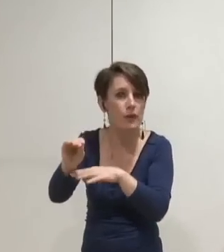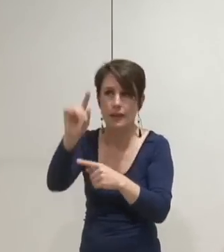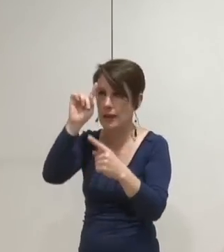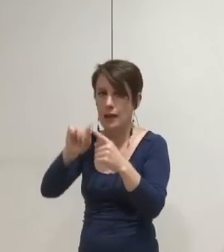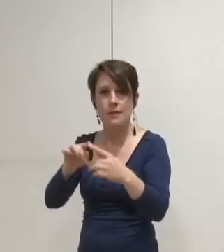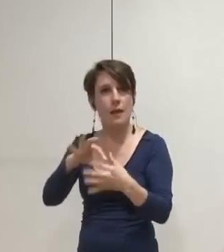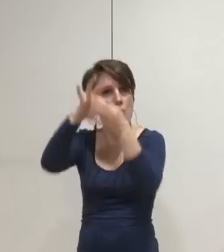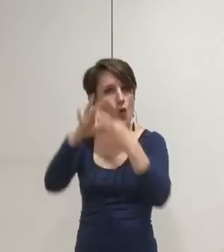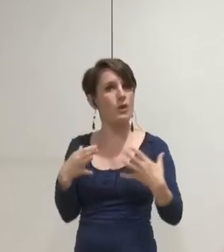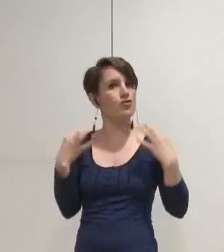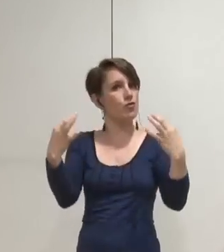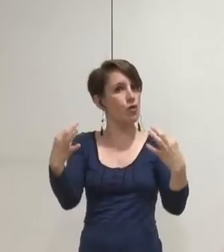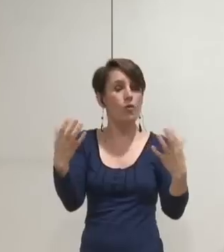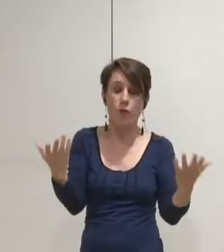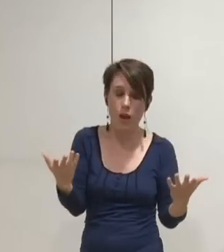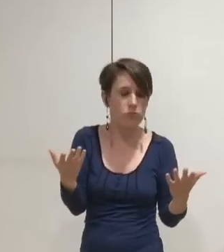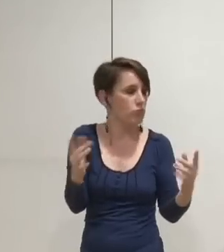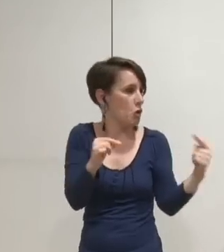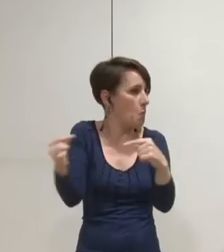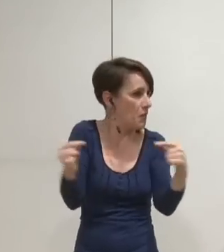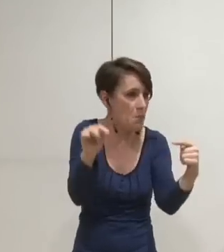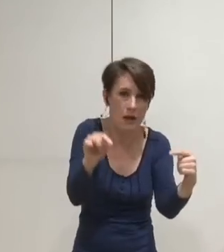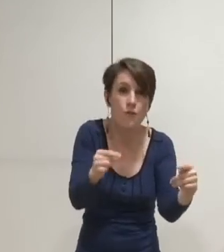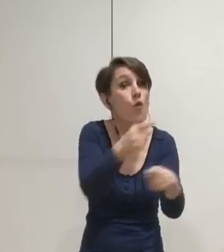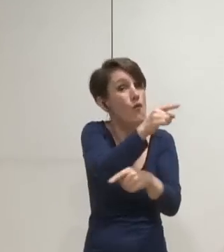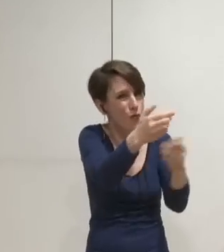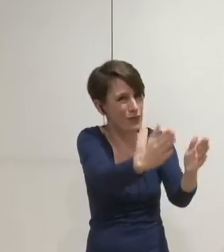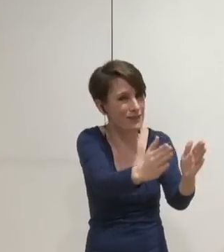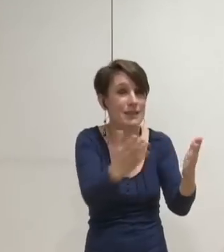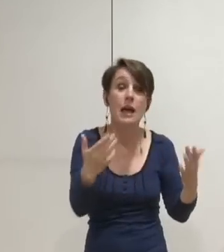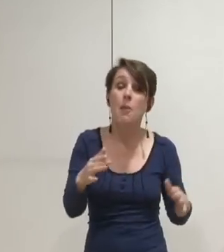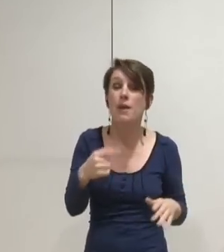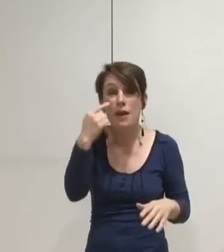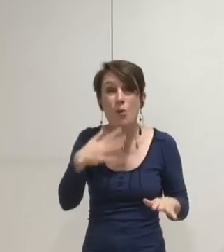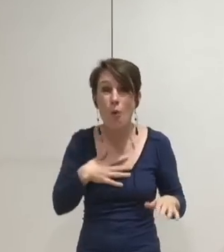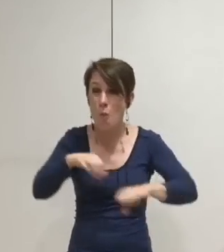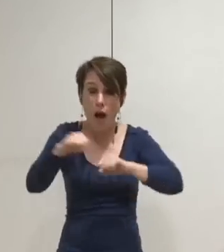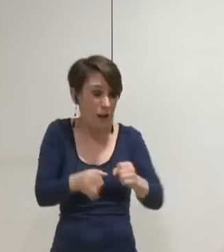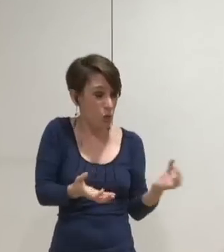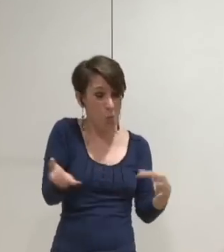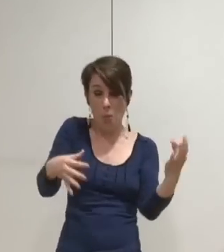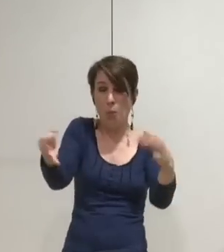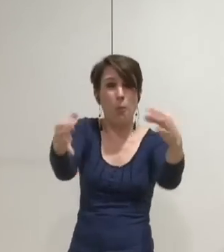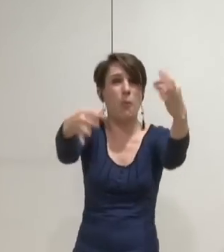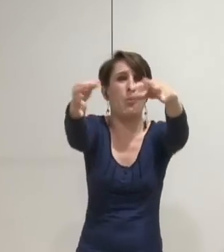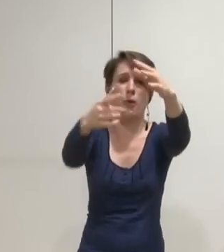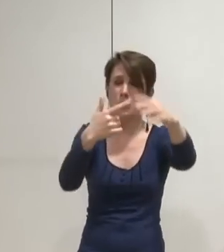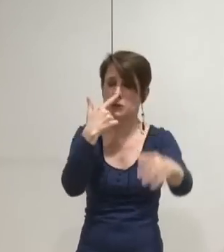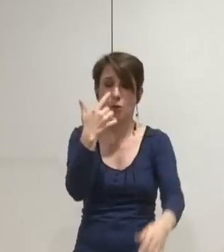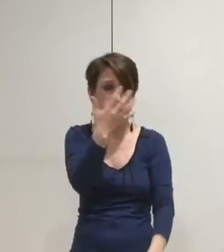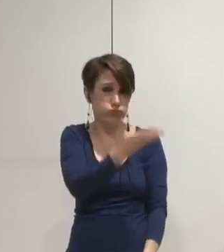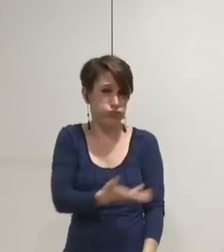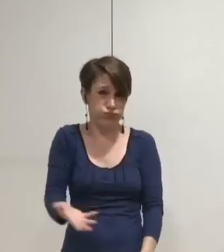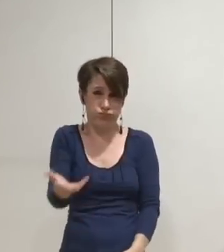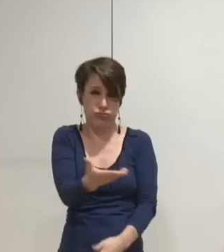laïcité à nous d'en débattre à vous décider mais je pense que ce saupoudrage na vraiment à l'heure actuelle plus aucun sens je vous en